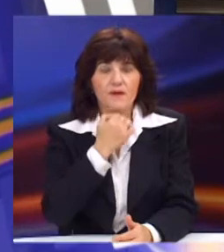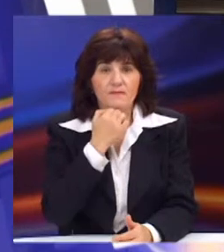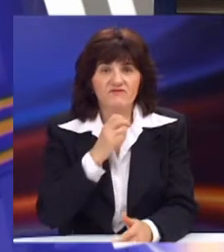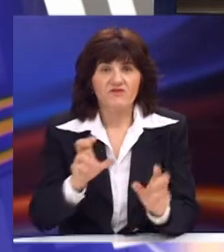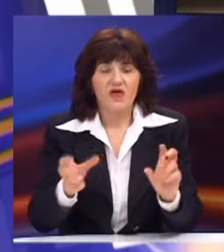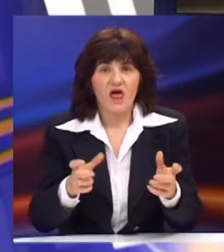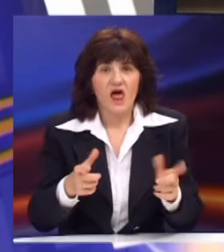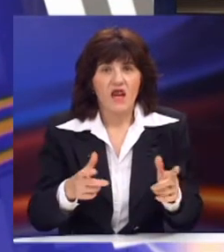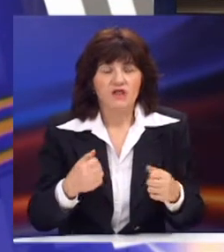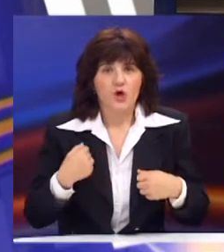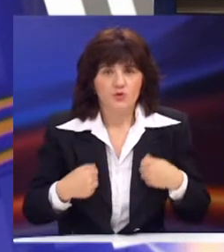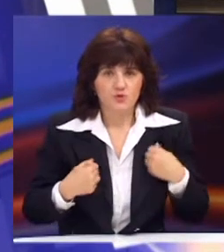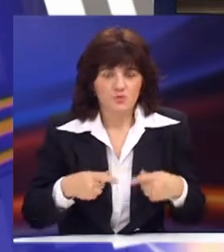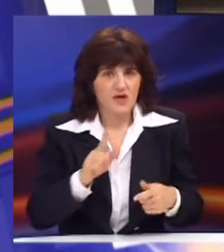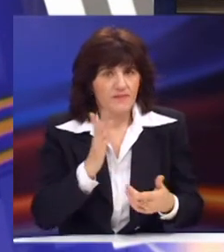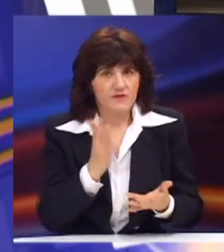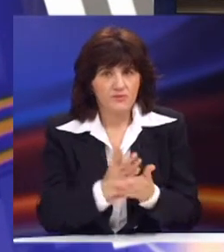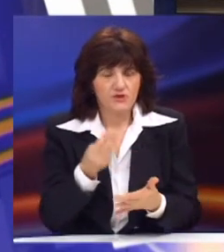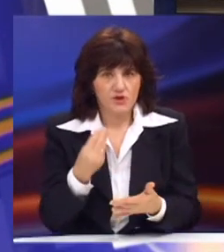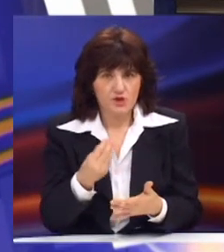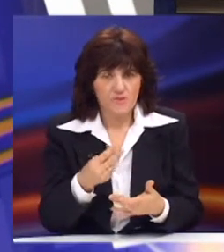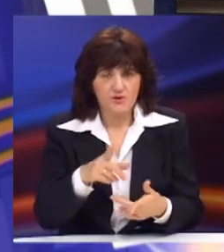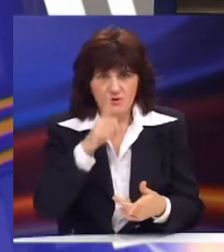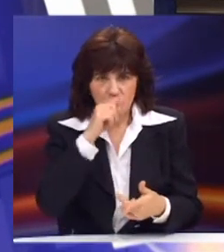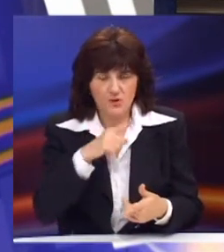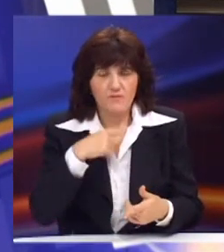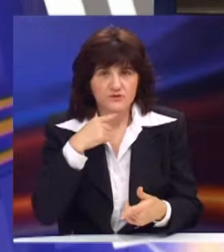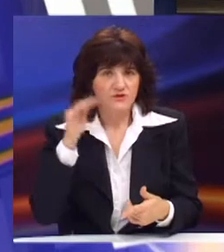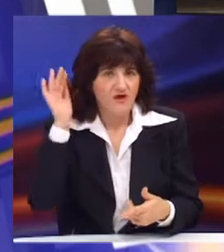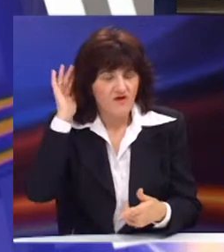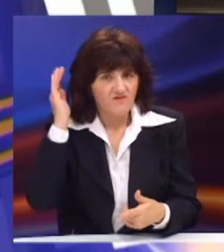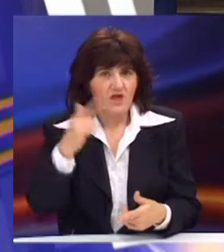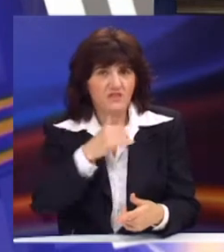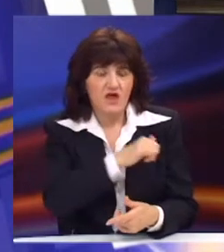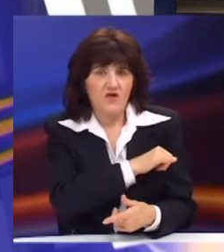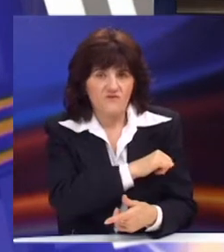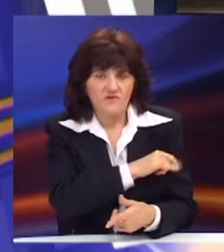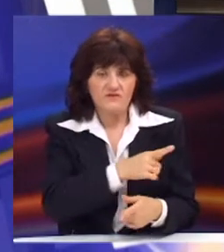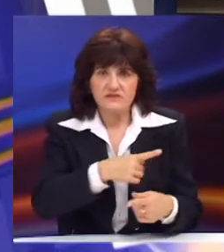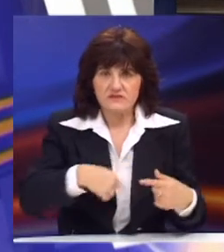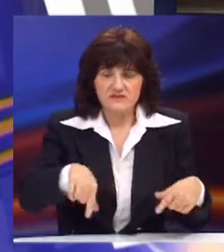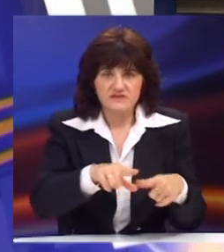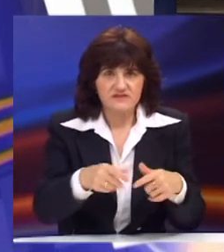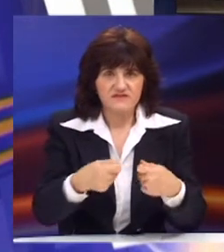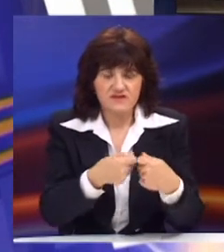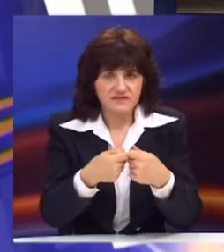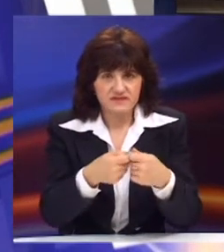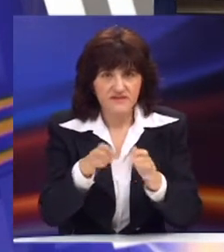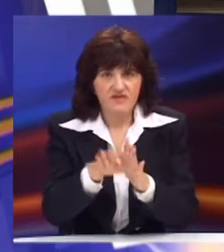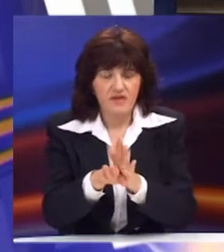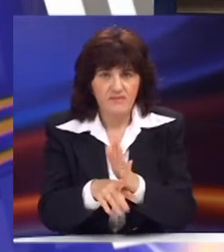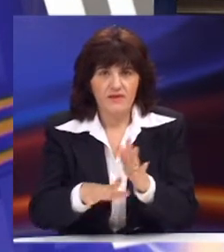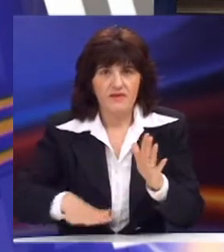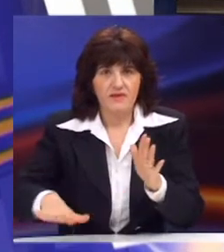Privatizacija Radio Subotice neće ništa dobro doneti, a lokalna samouprava, vlada i Skupština Vojvodine, kao i Nacionalni